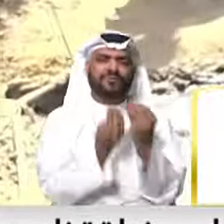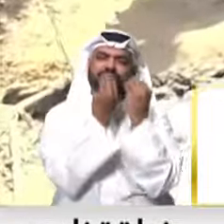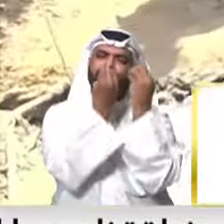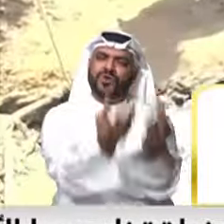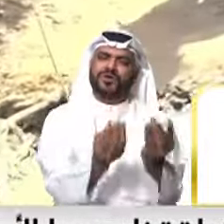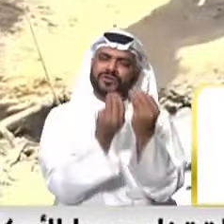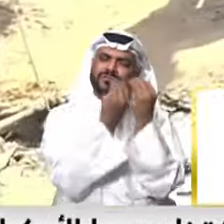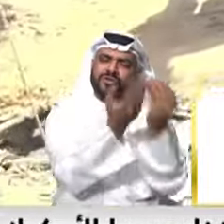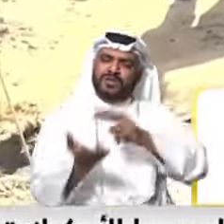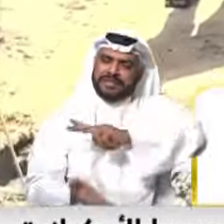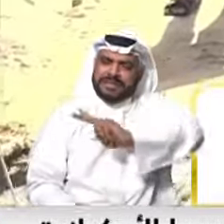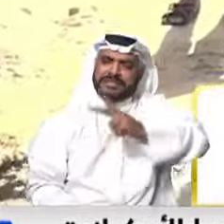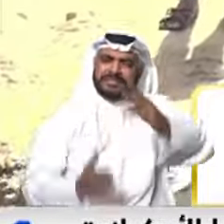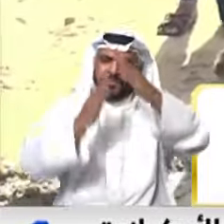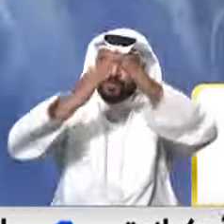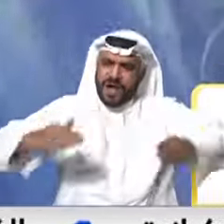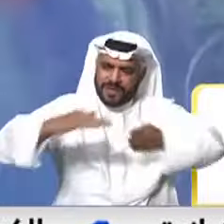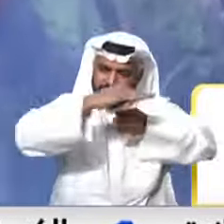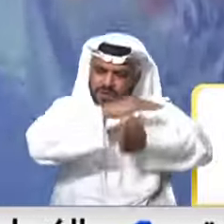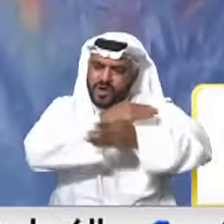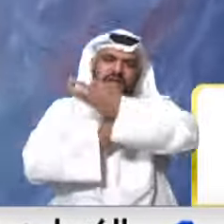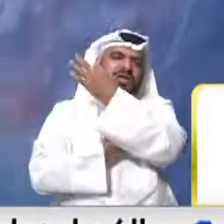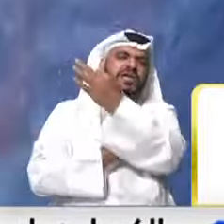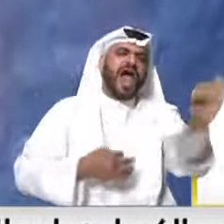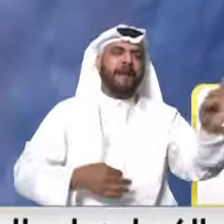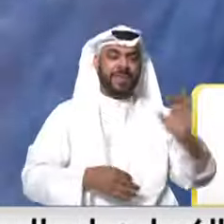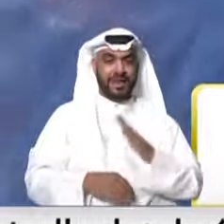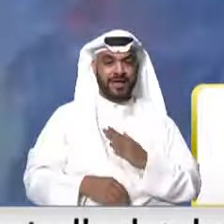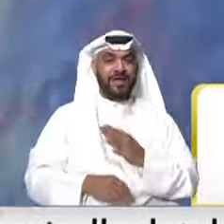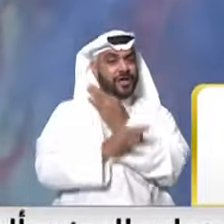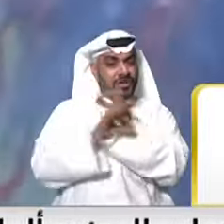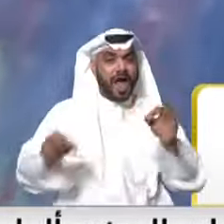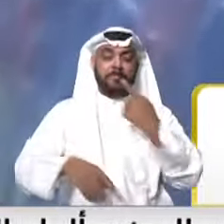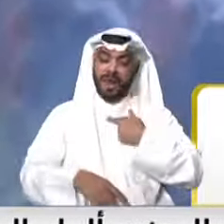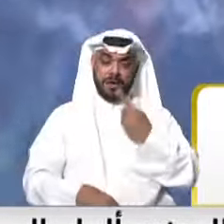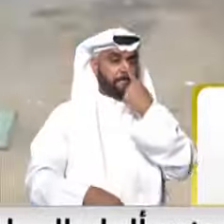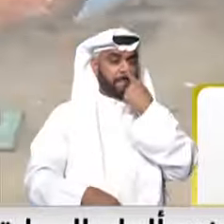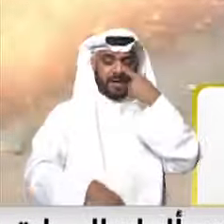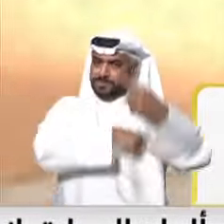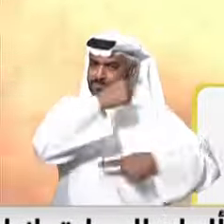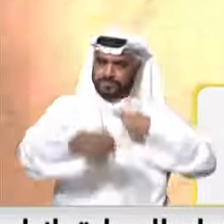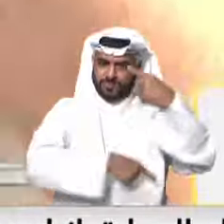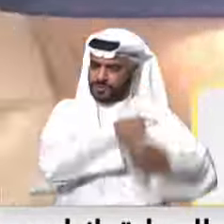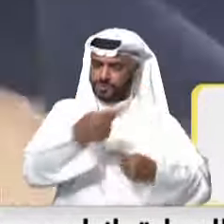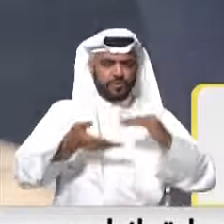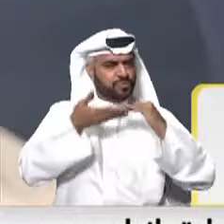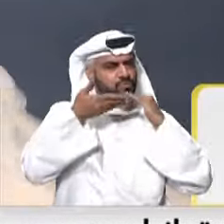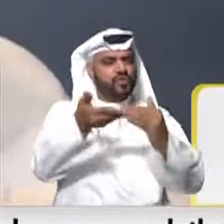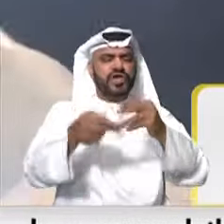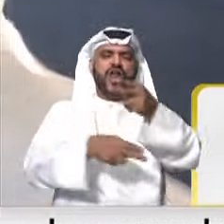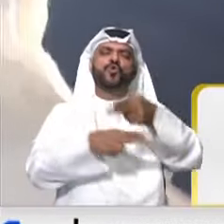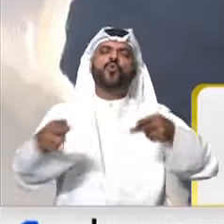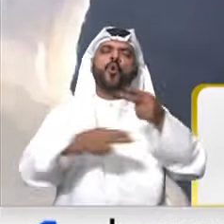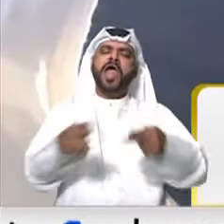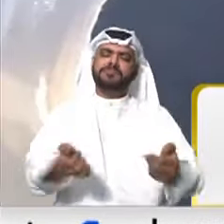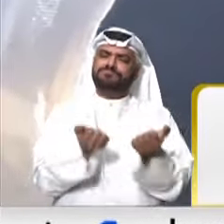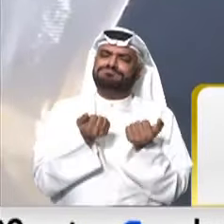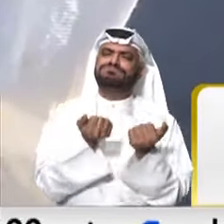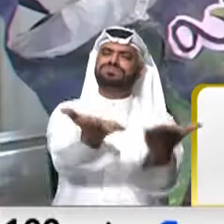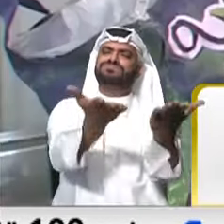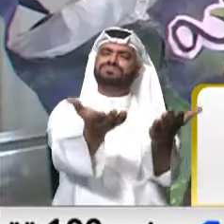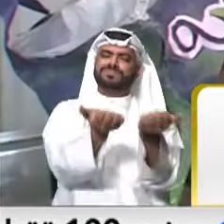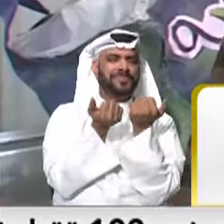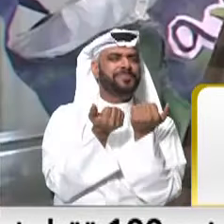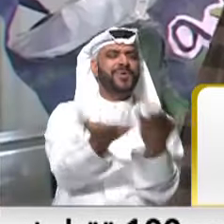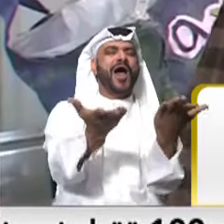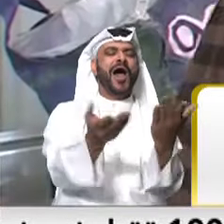المختلفة وفي المخيمات وفي العشوائيات. وما زالت الجهود مستمرة لدولة الكويت ولجمعية الرحمة العالمية بالكثير والعديد